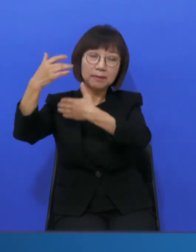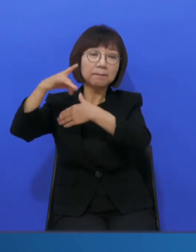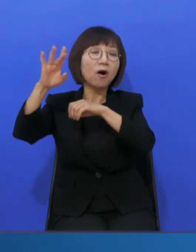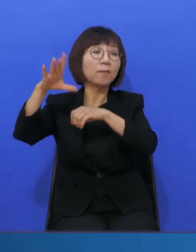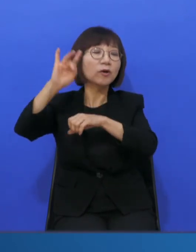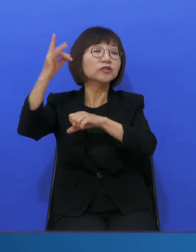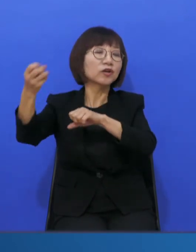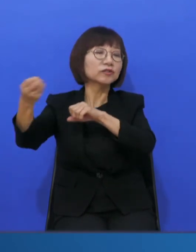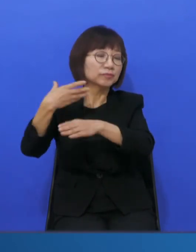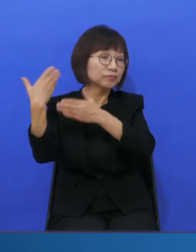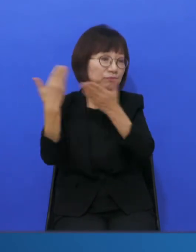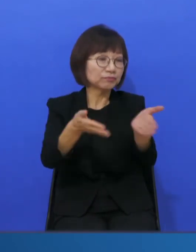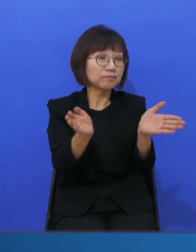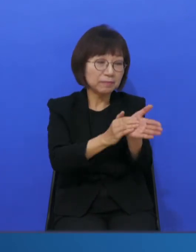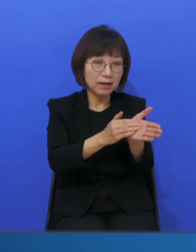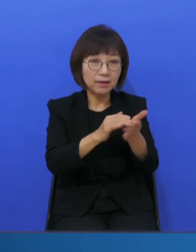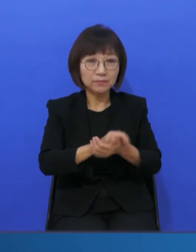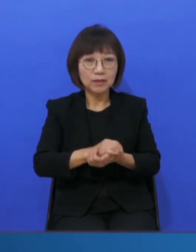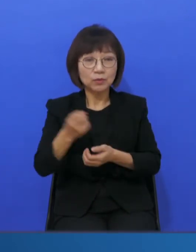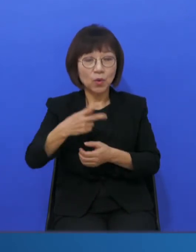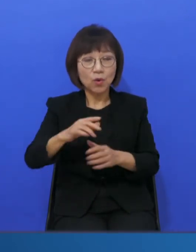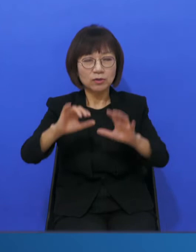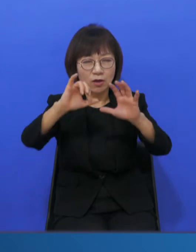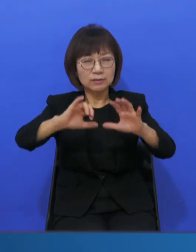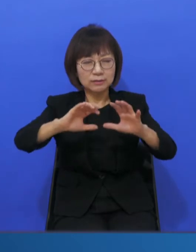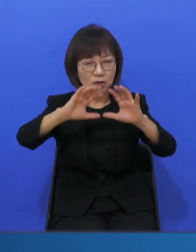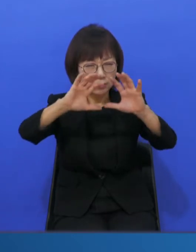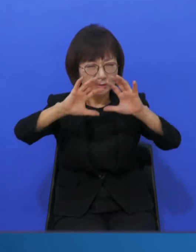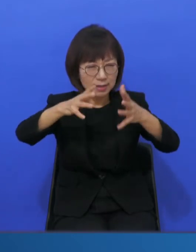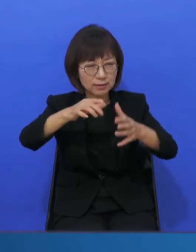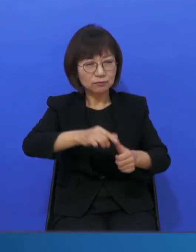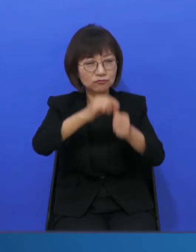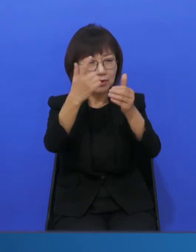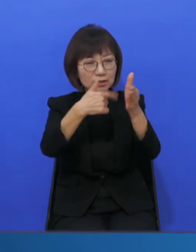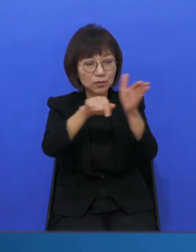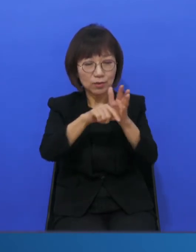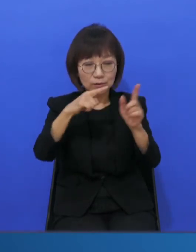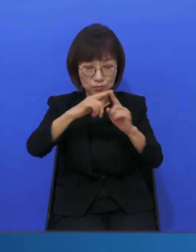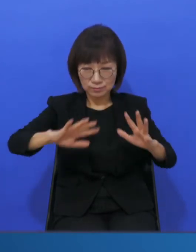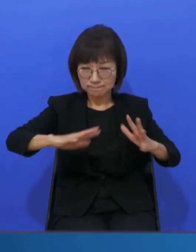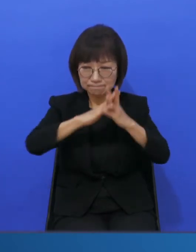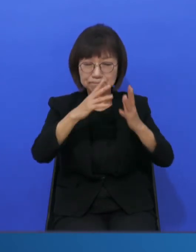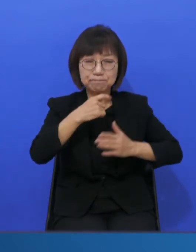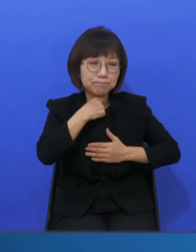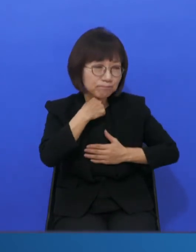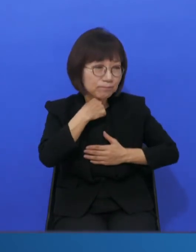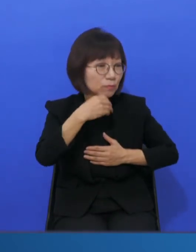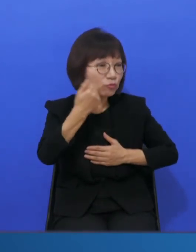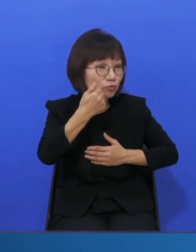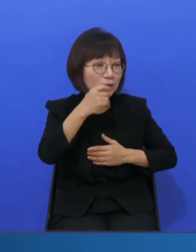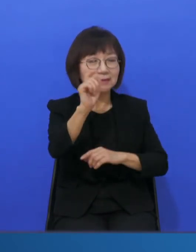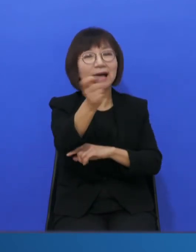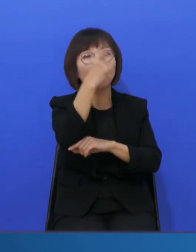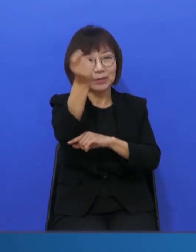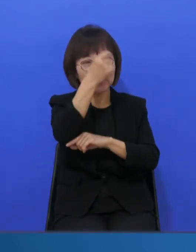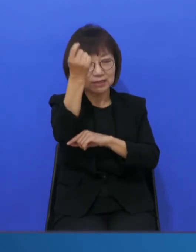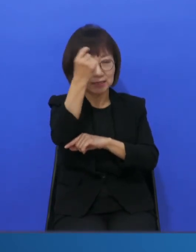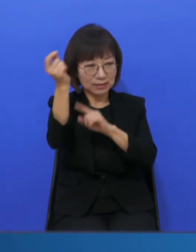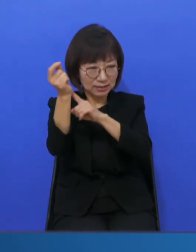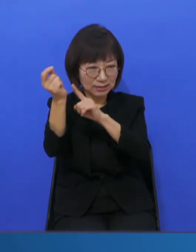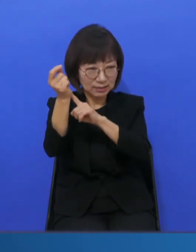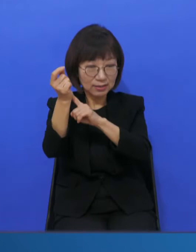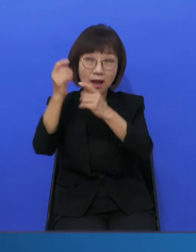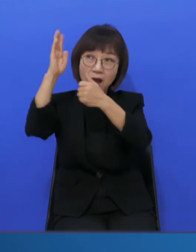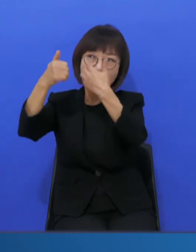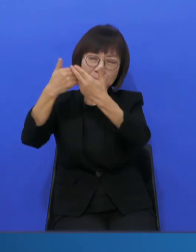this tabernacle. 세계 살린 교회를 만들려고 하는 다윗에게 하나님은 모든 축복을 미리 보낸 거예요. And in order to build up